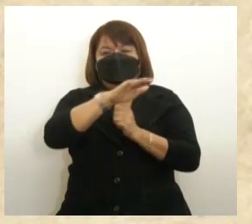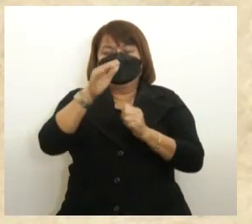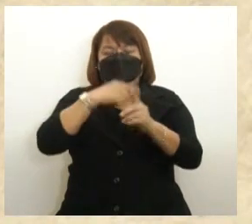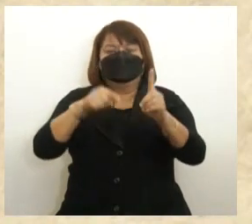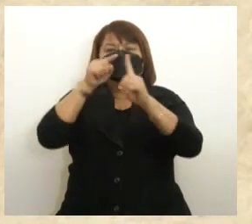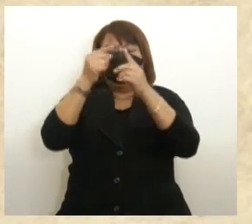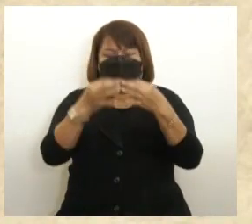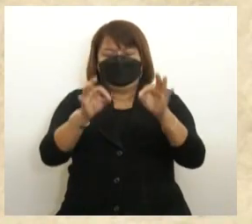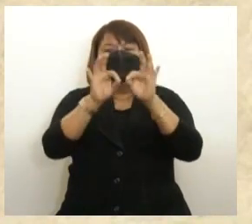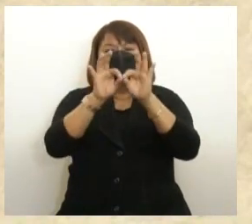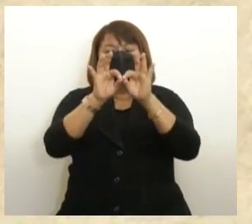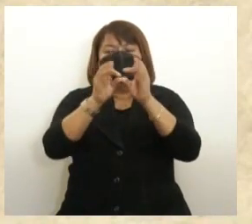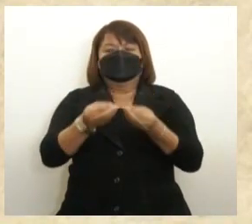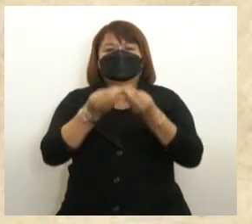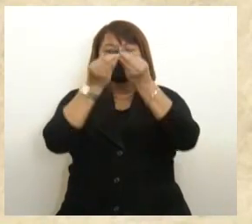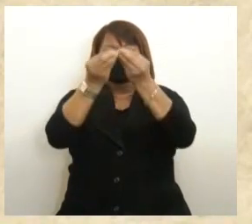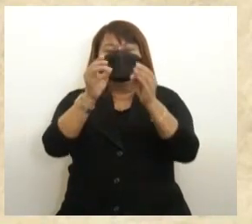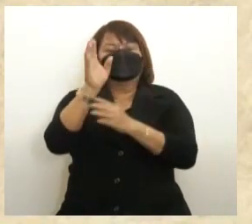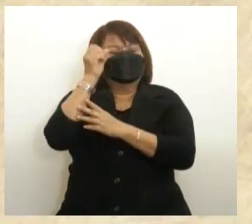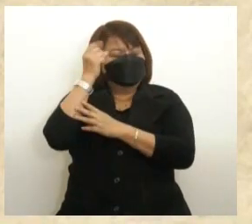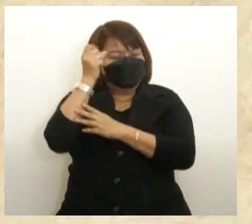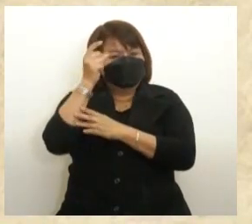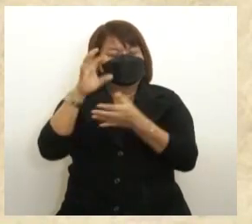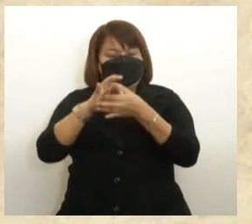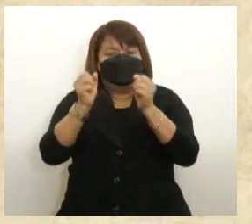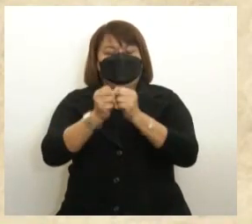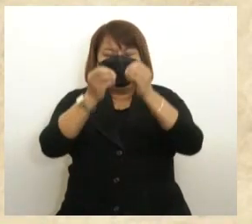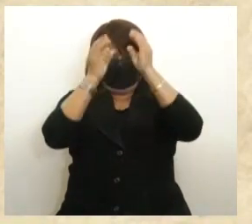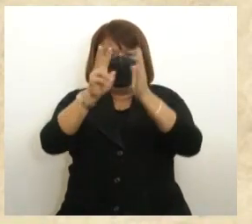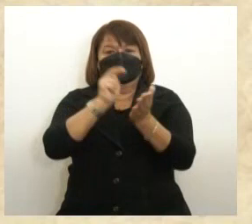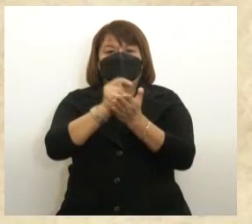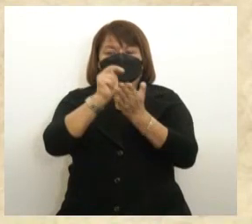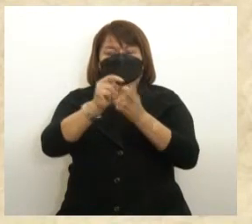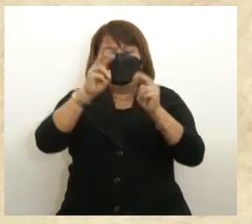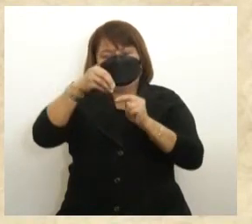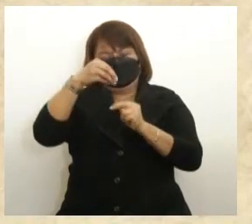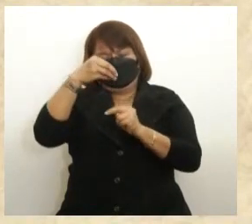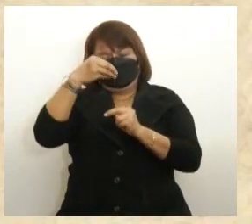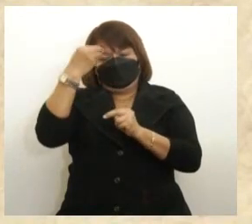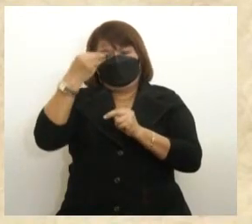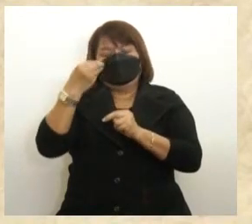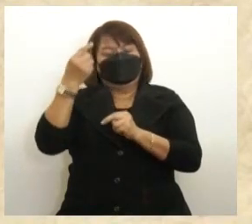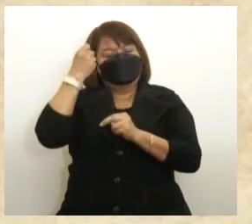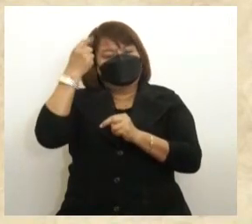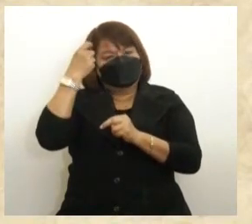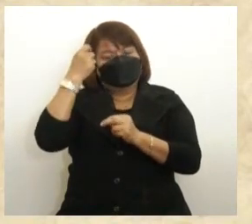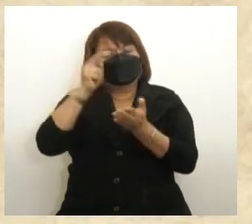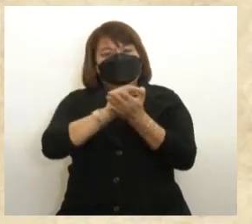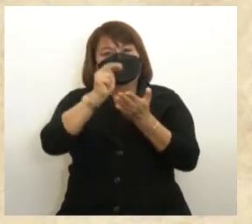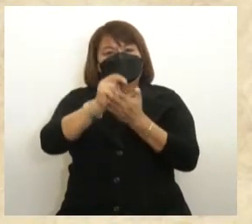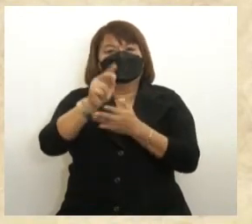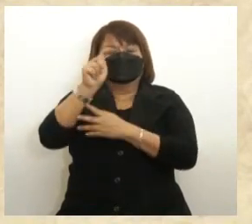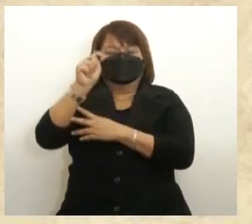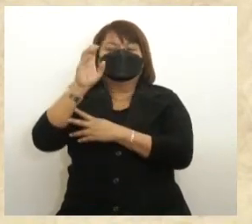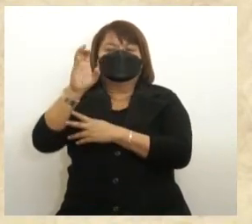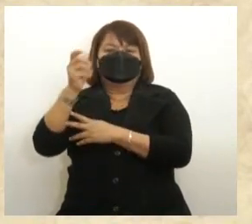หลักสำคัญเลยเพื่อเป็นการสร้างความเข้าใจให้กับครูแนะแนวและนักเรียนได้มีความเข้าใจในระบบ TCAS และป้องกันไม่